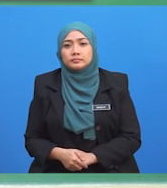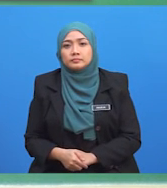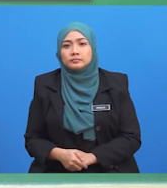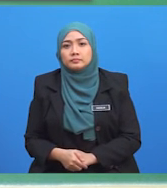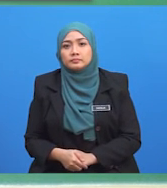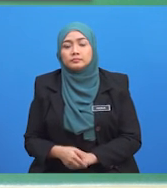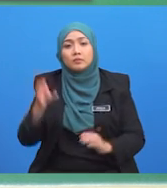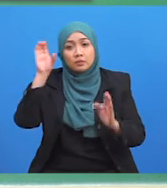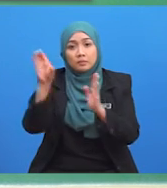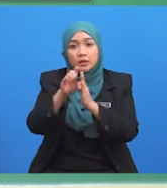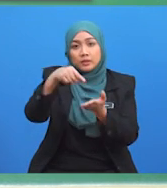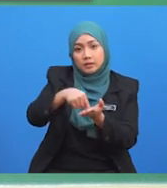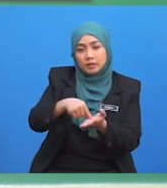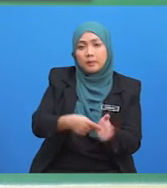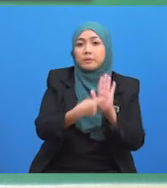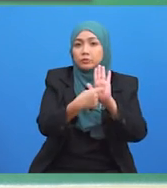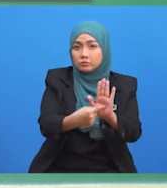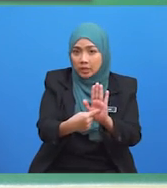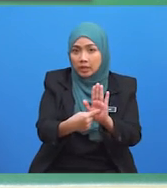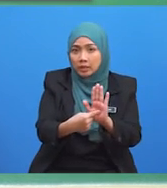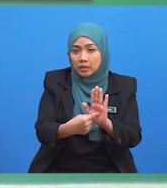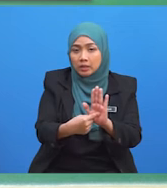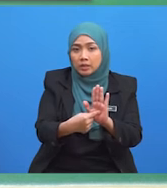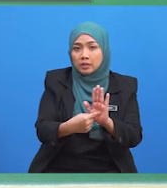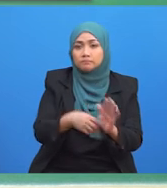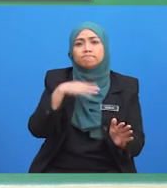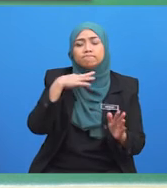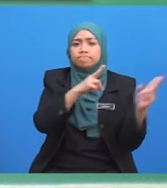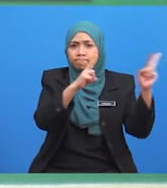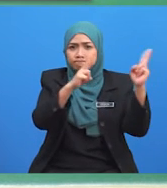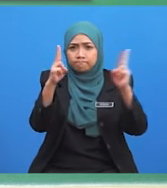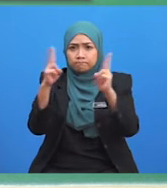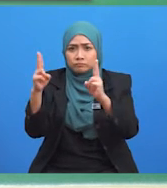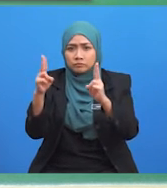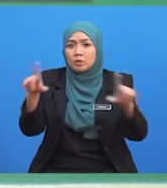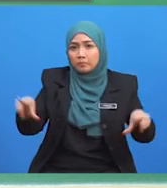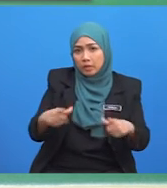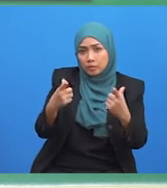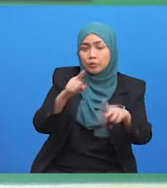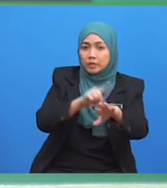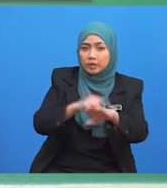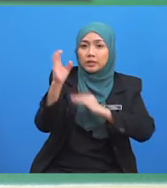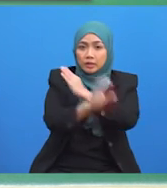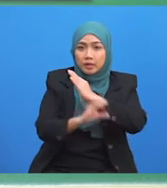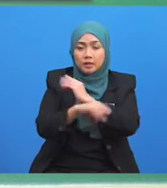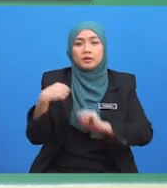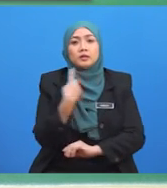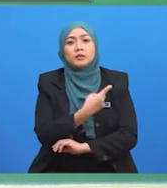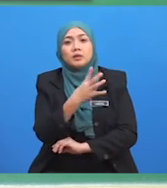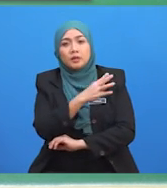ya. Gambar ini menunjukkan pencemaran udara yang berlaku di negara